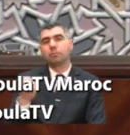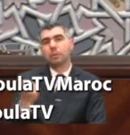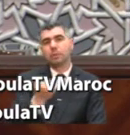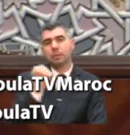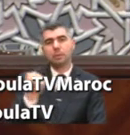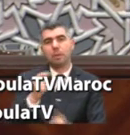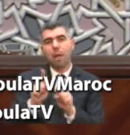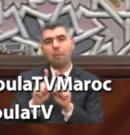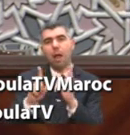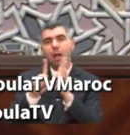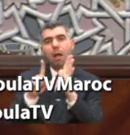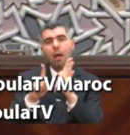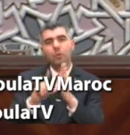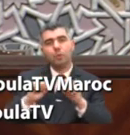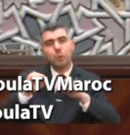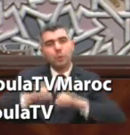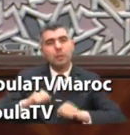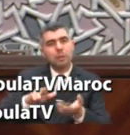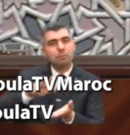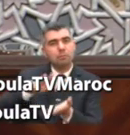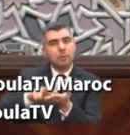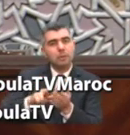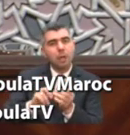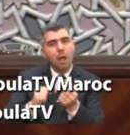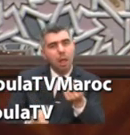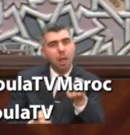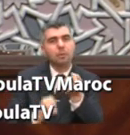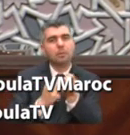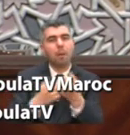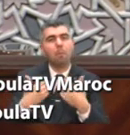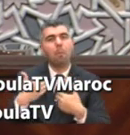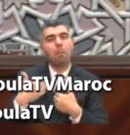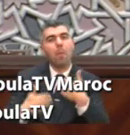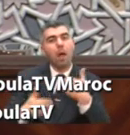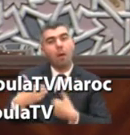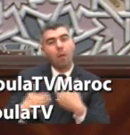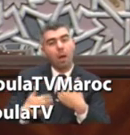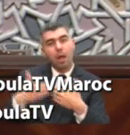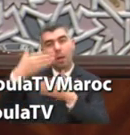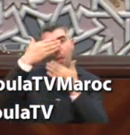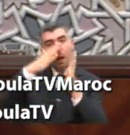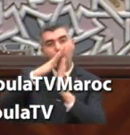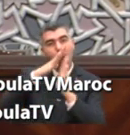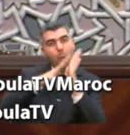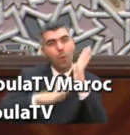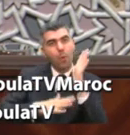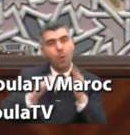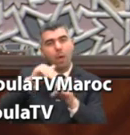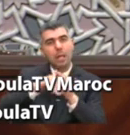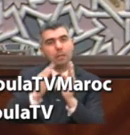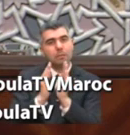النصوص التنظيمية الخاصة بتفعيل القانون الإطار للنهوض بأوضاع المعاقل للسيدات والسادة النواب المحترمين من فريق العدالة